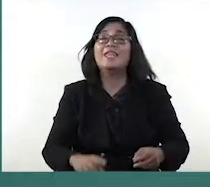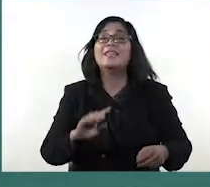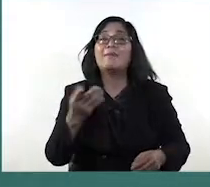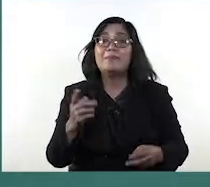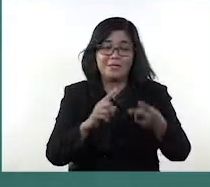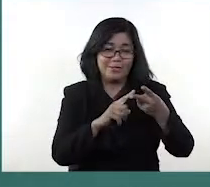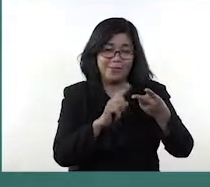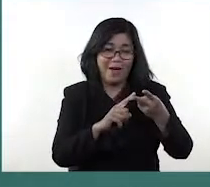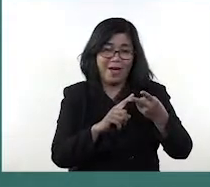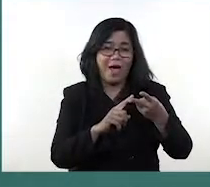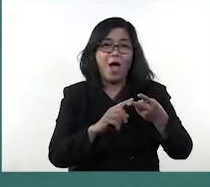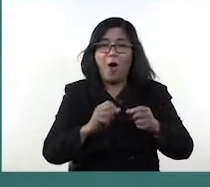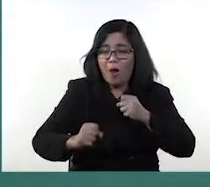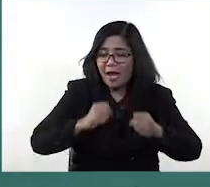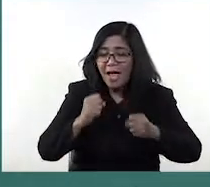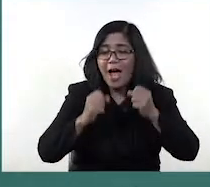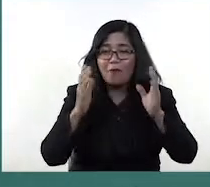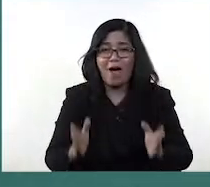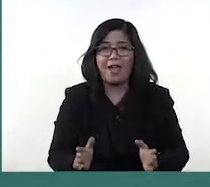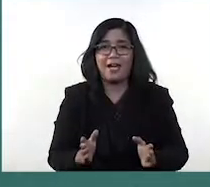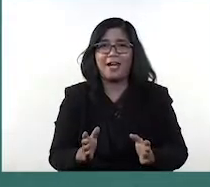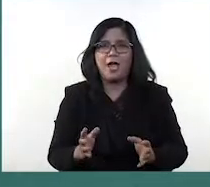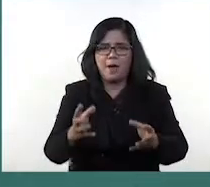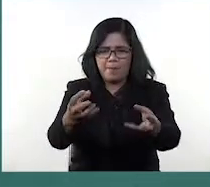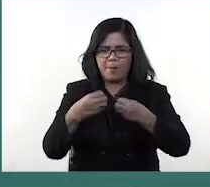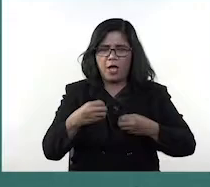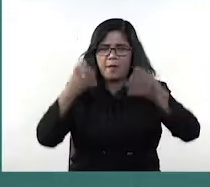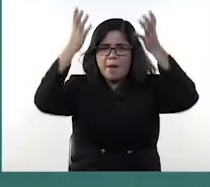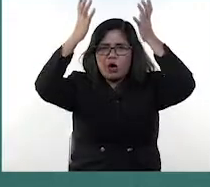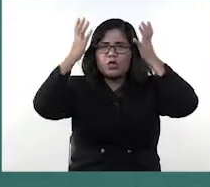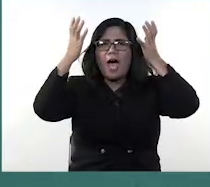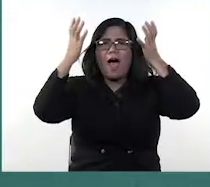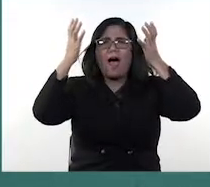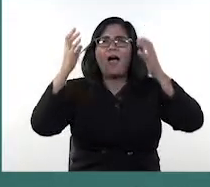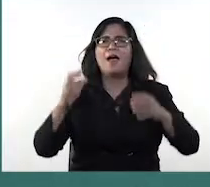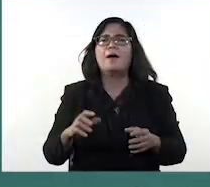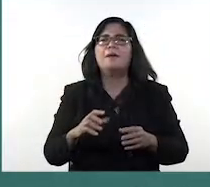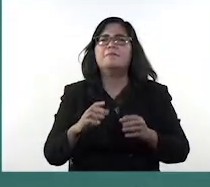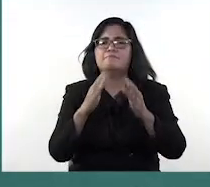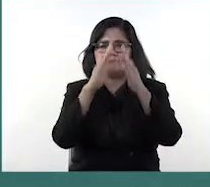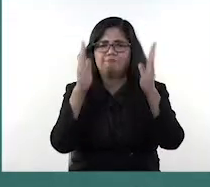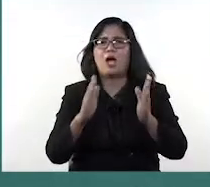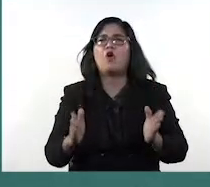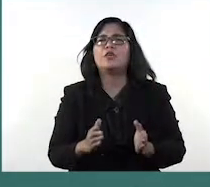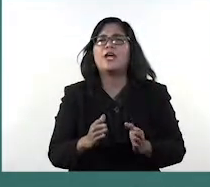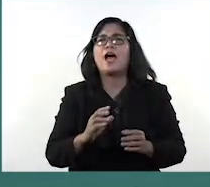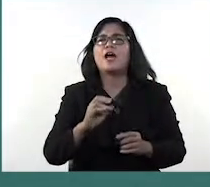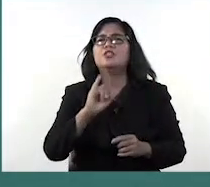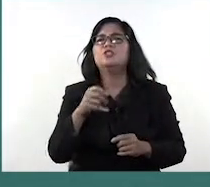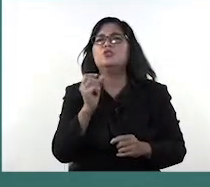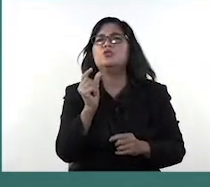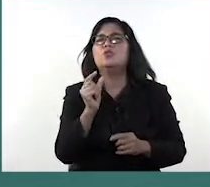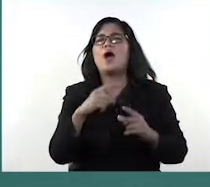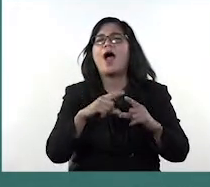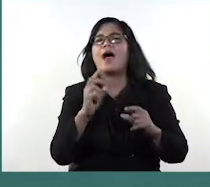olahragawan Hai cancel rajawangi dapat memperoleh mahkota sebagai juara apabila ia pertandingan peraturan-peraturan olahraga artikel selalu ada